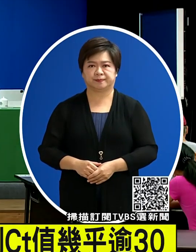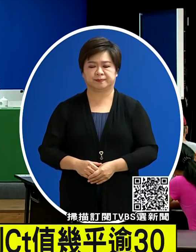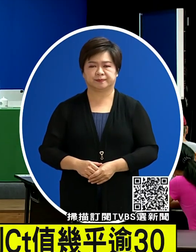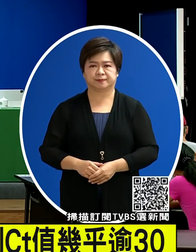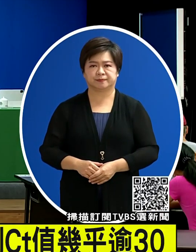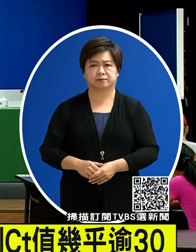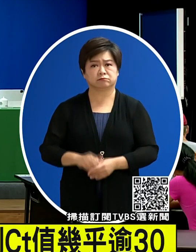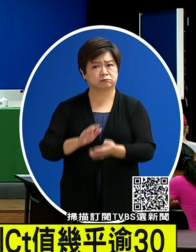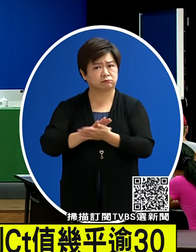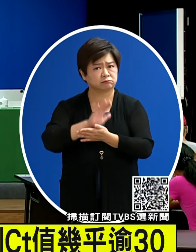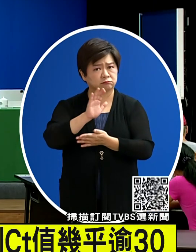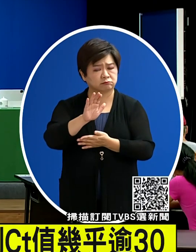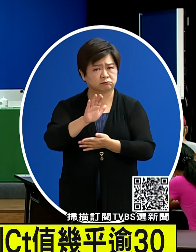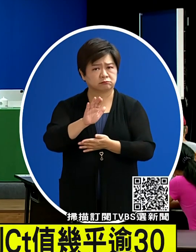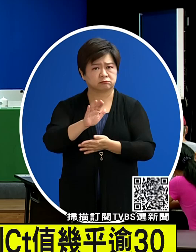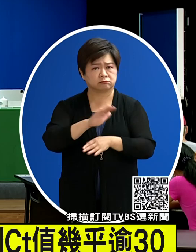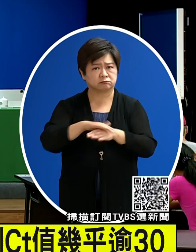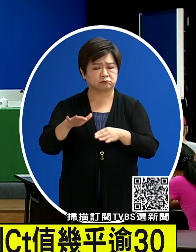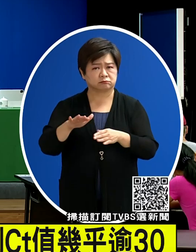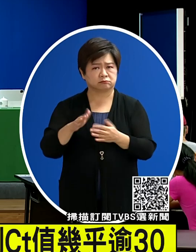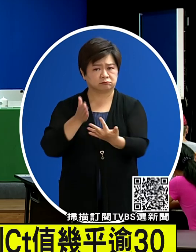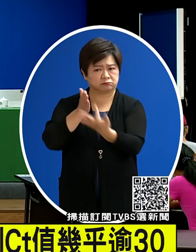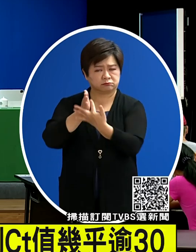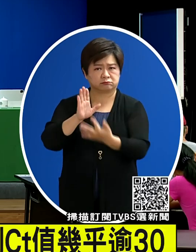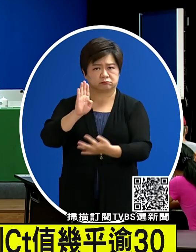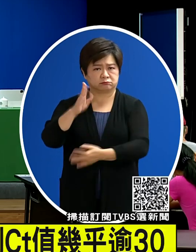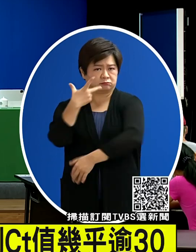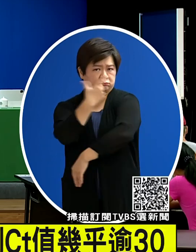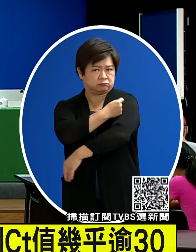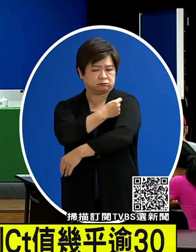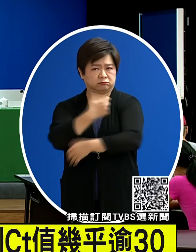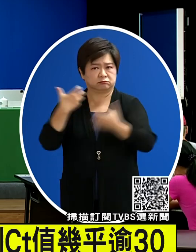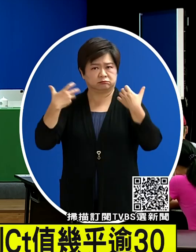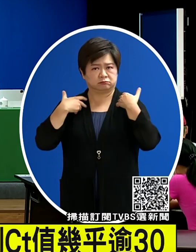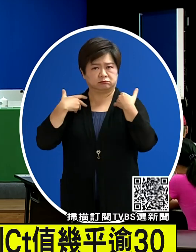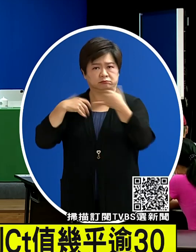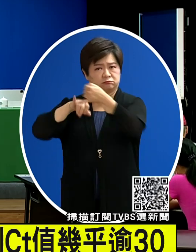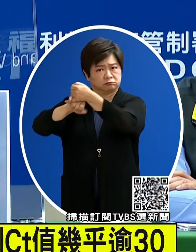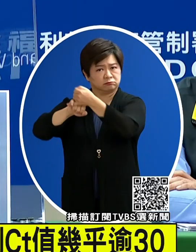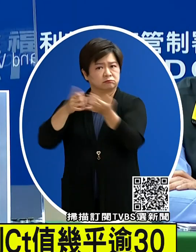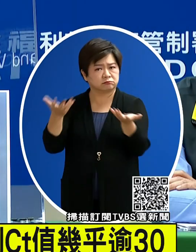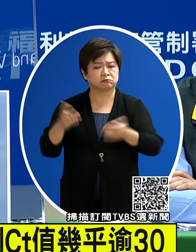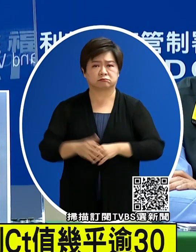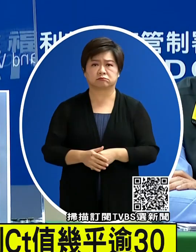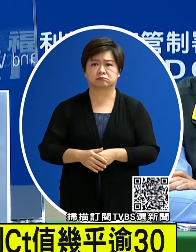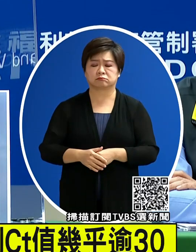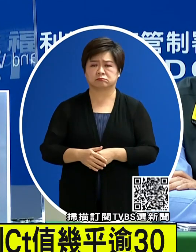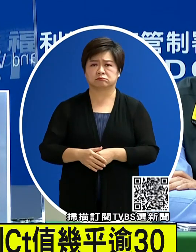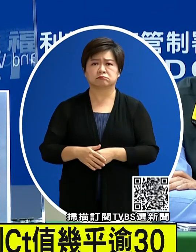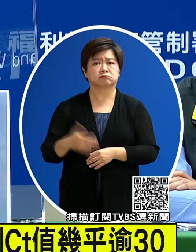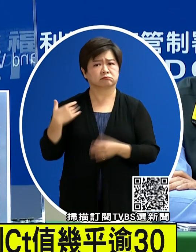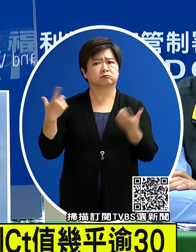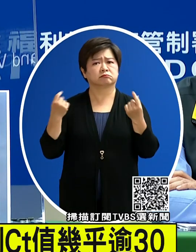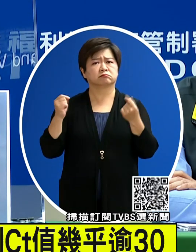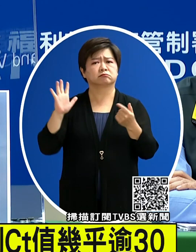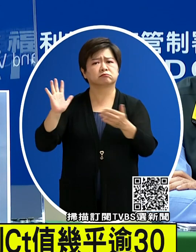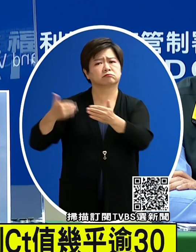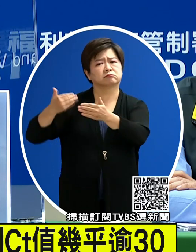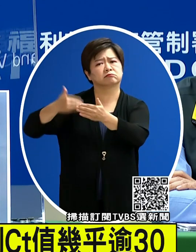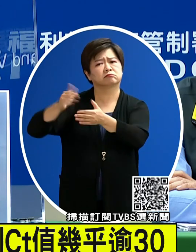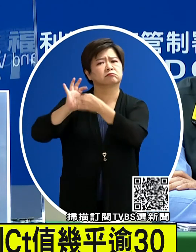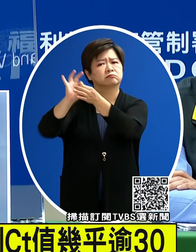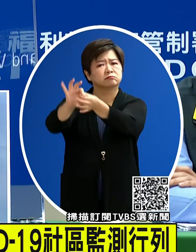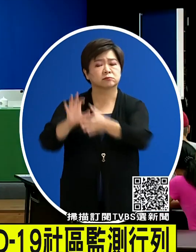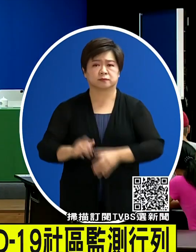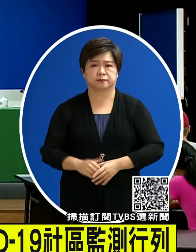那个未来会接手就像 BNT 谈谈未来洽购的事情吗？ 我们一直都在谈啊，哈，一直都会在谈。